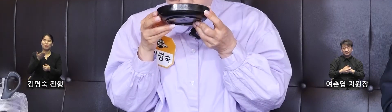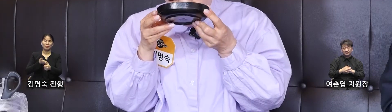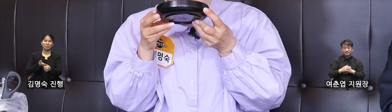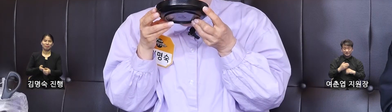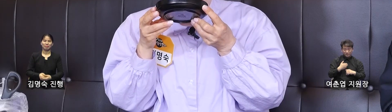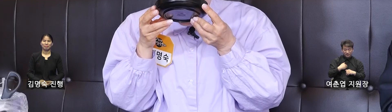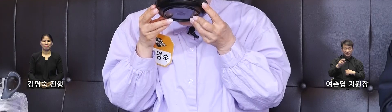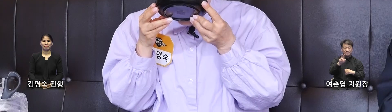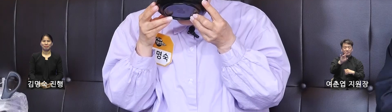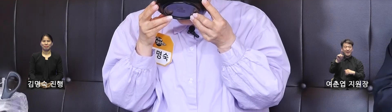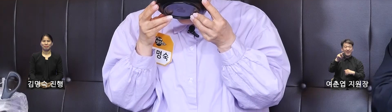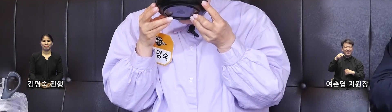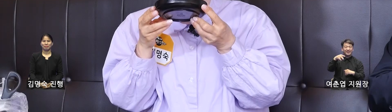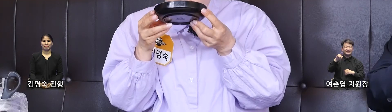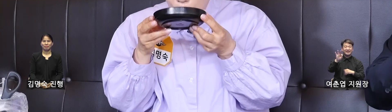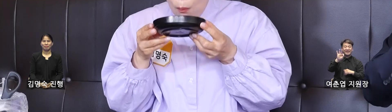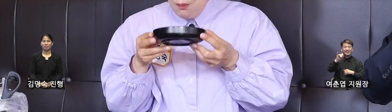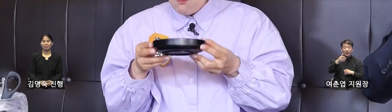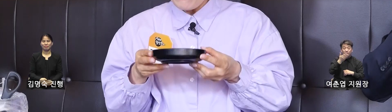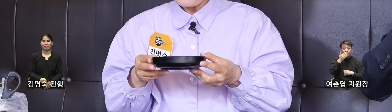네. 먹어보겠습니다.